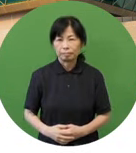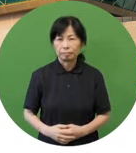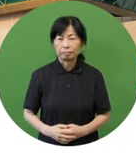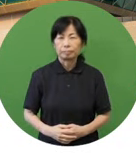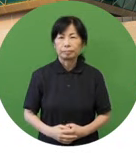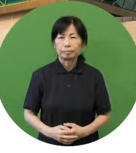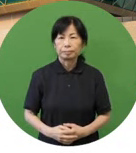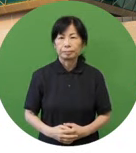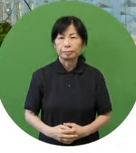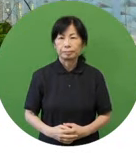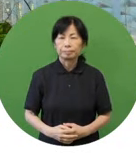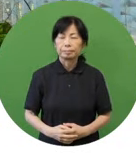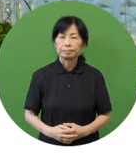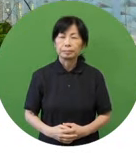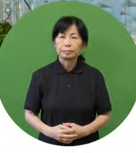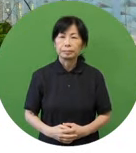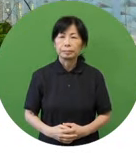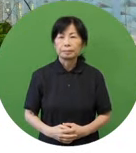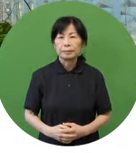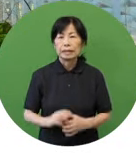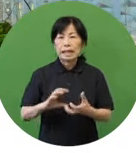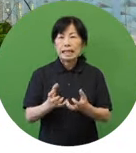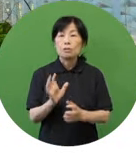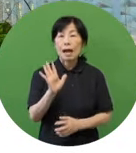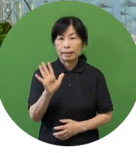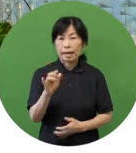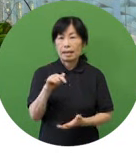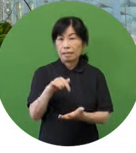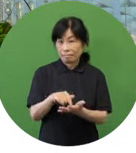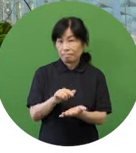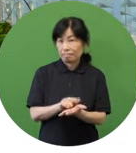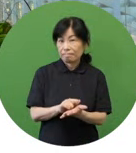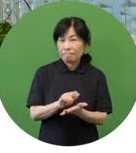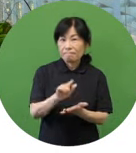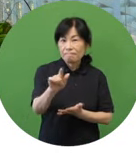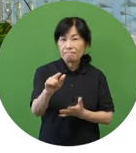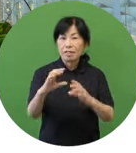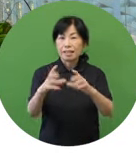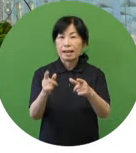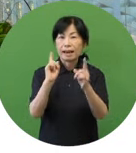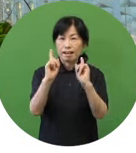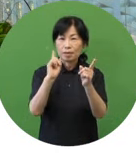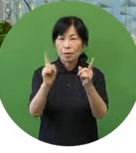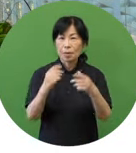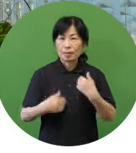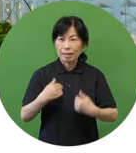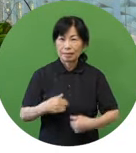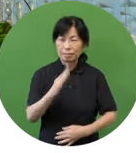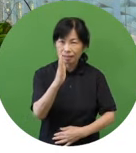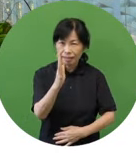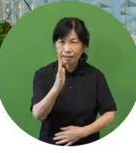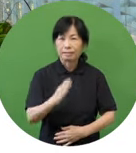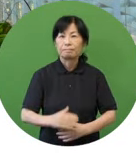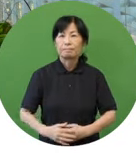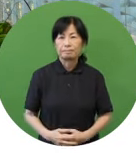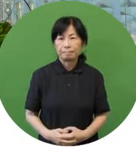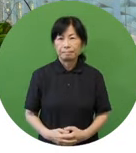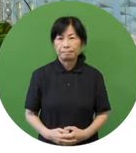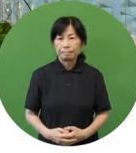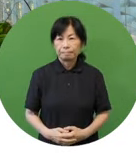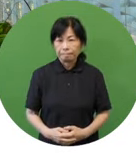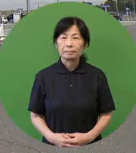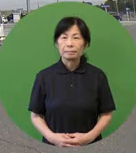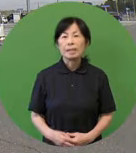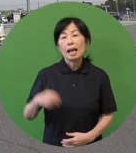の海外旅行を楽しんではいかがでしょうか。ぜひ岩手発の海外旅行をお楽しみください